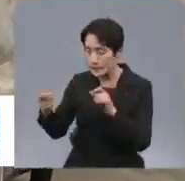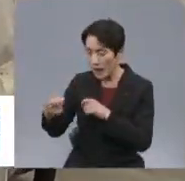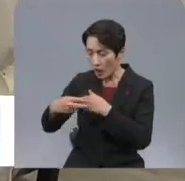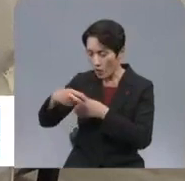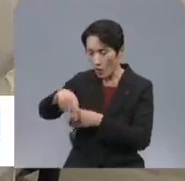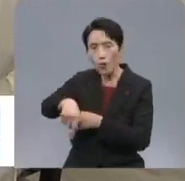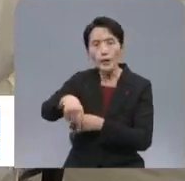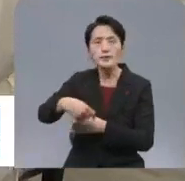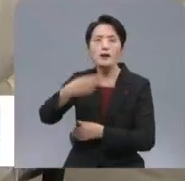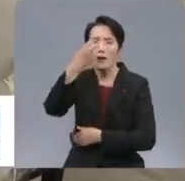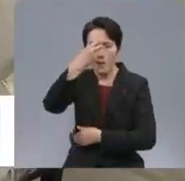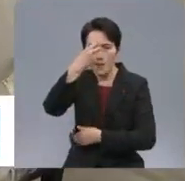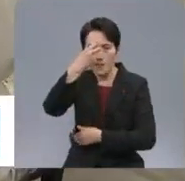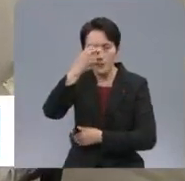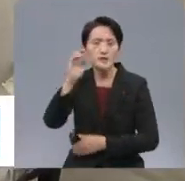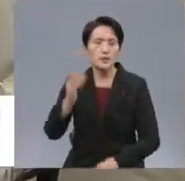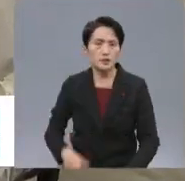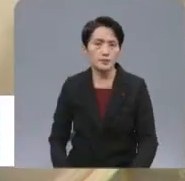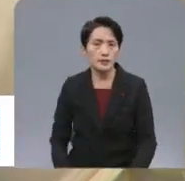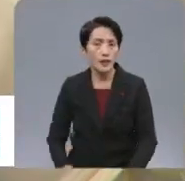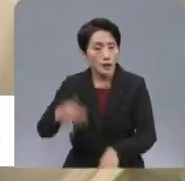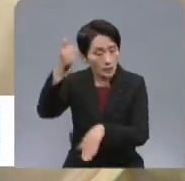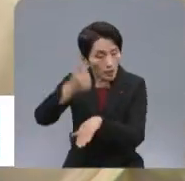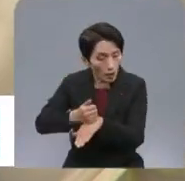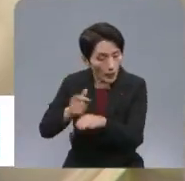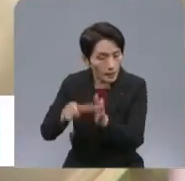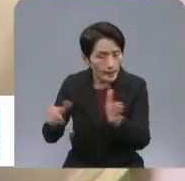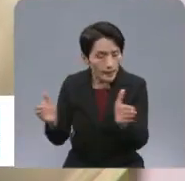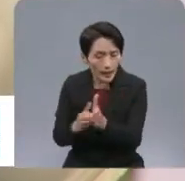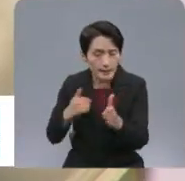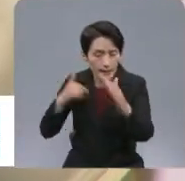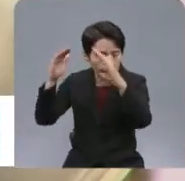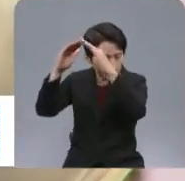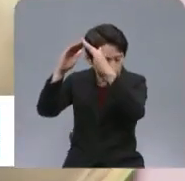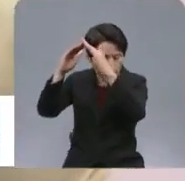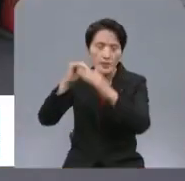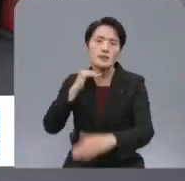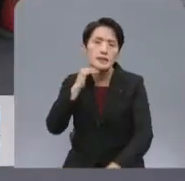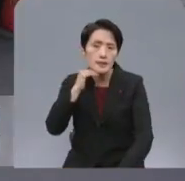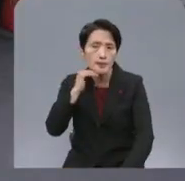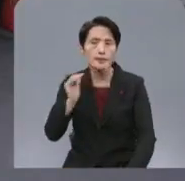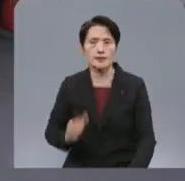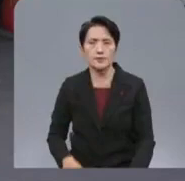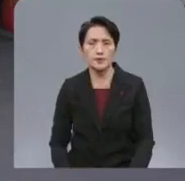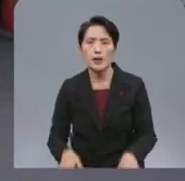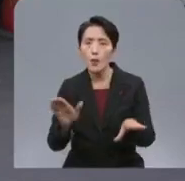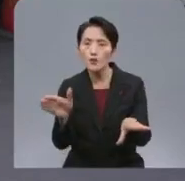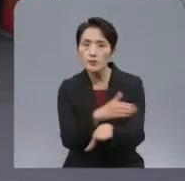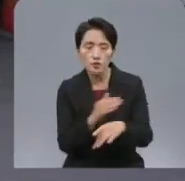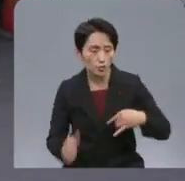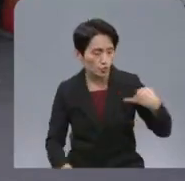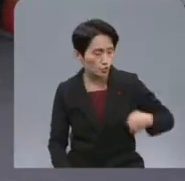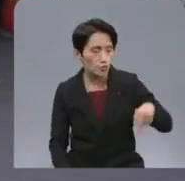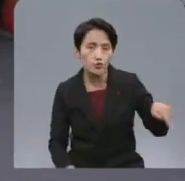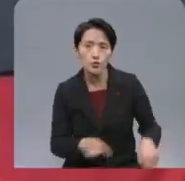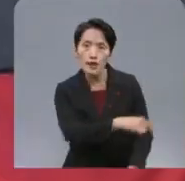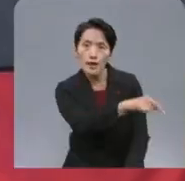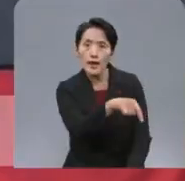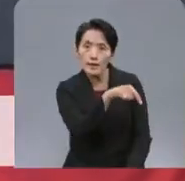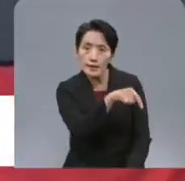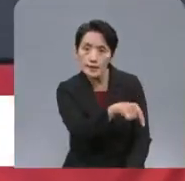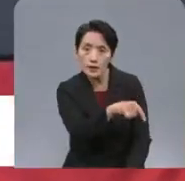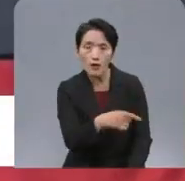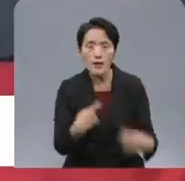необходимо предоставить при регистрации на рейс в Китае и в южнокорейском аэропорту по прибытии иностранцам